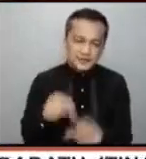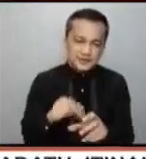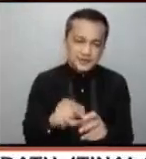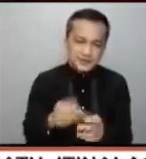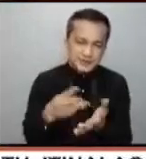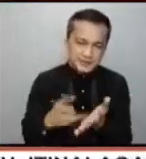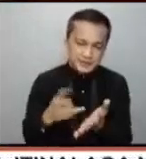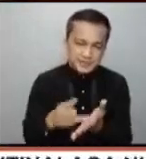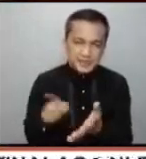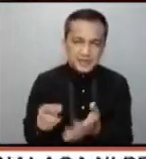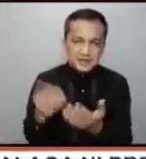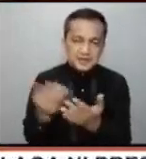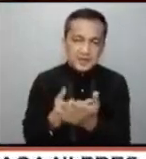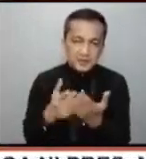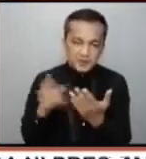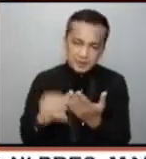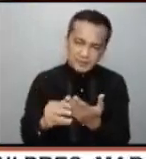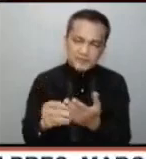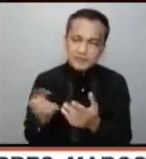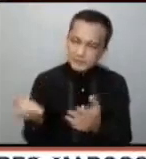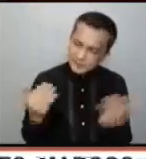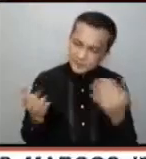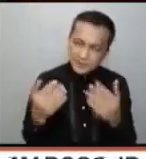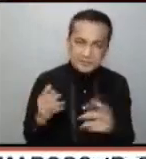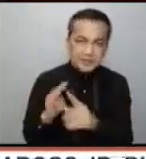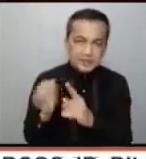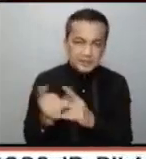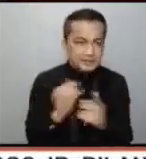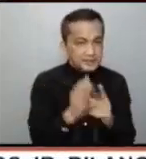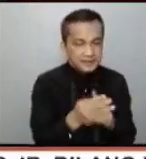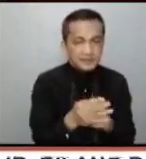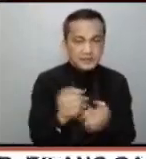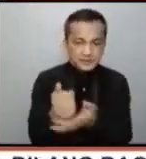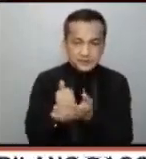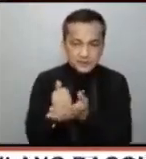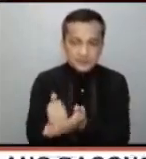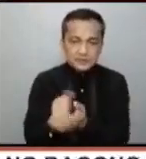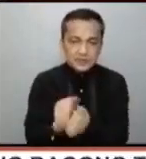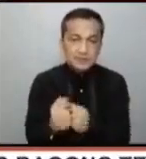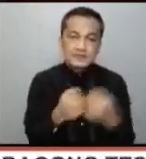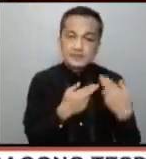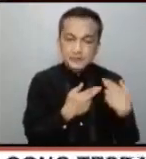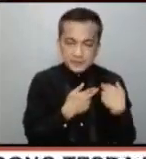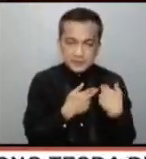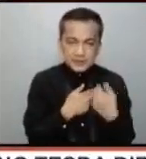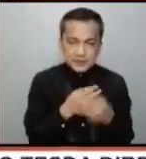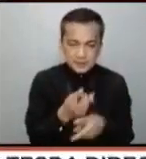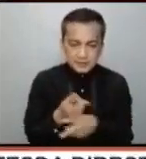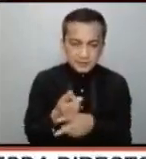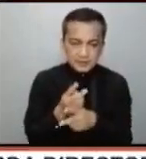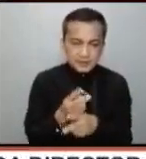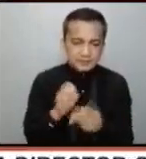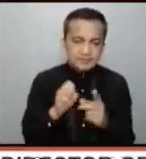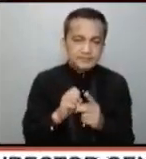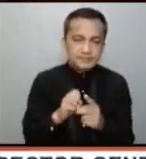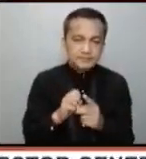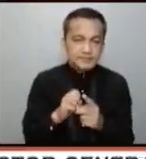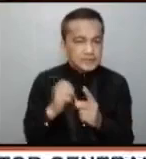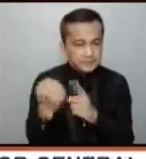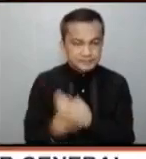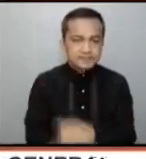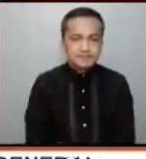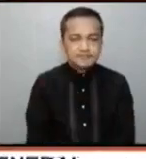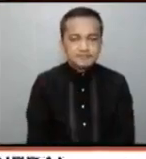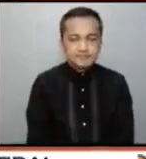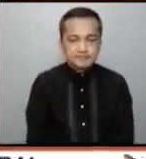layong hikayatin ang mga barangay na magtulungan at maging responsable sa pangangalaga ng kapaligiran. Si Rod Lagusad sa